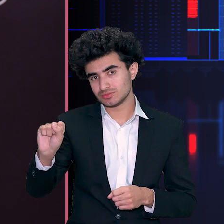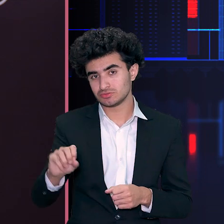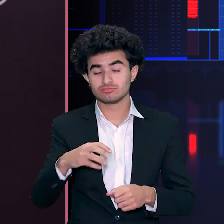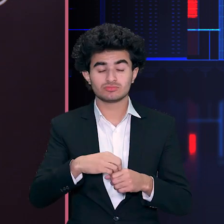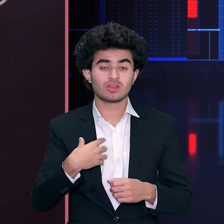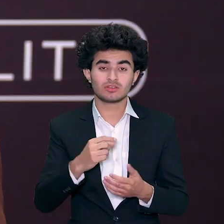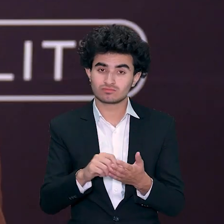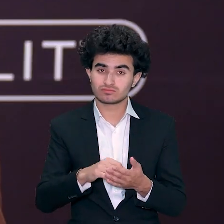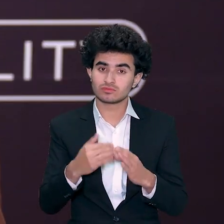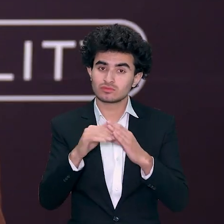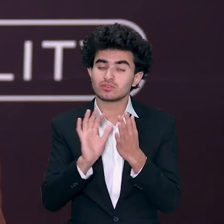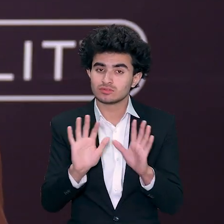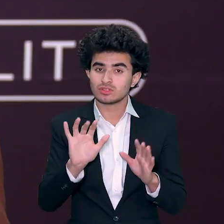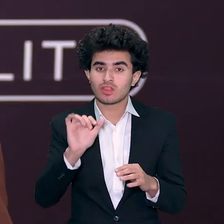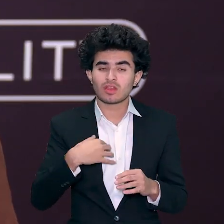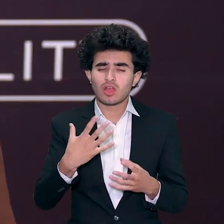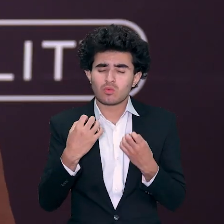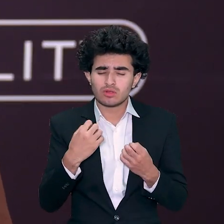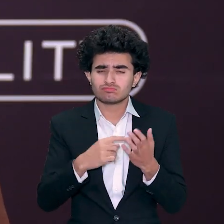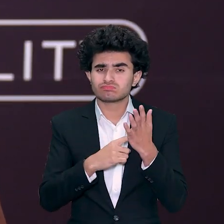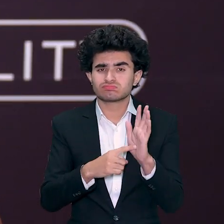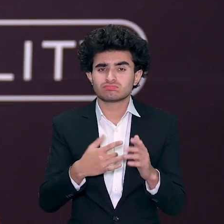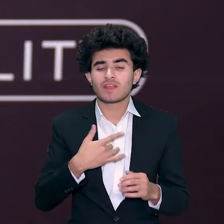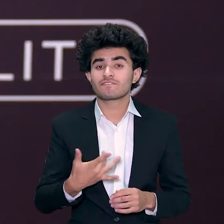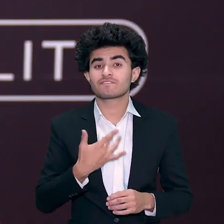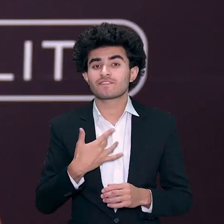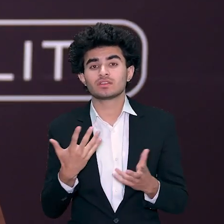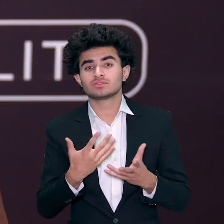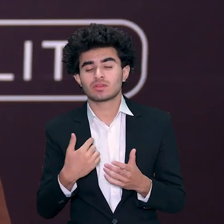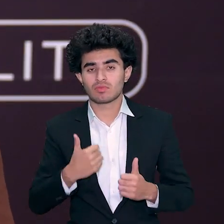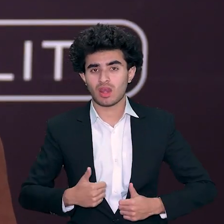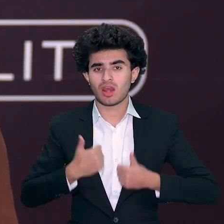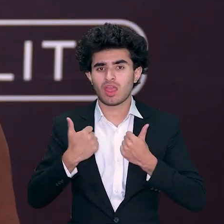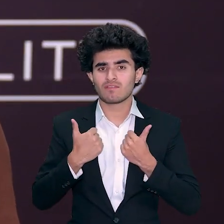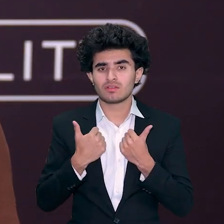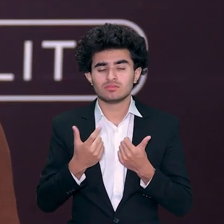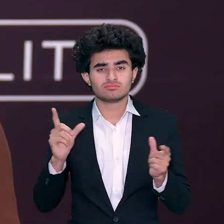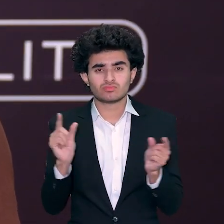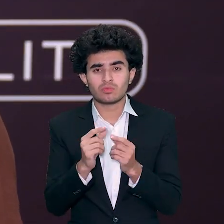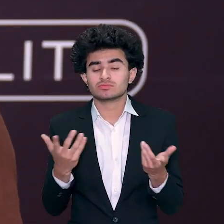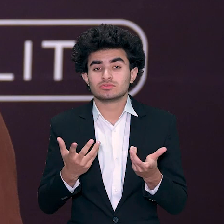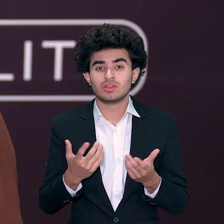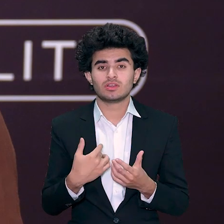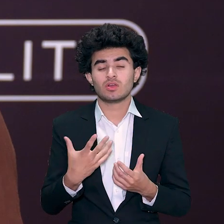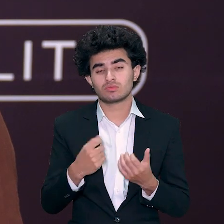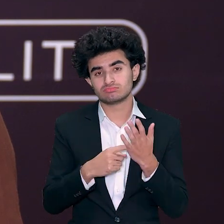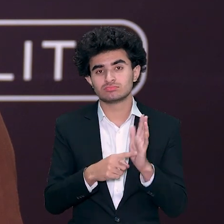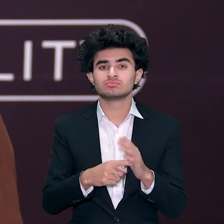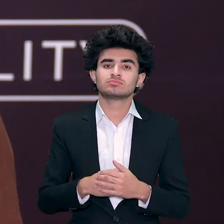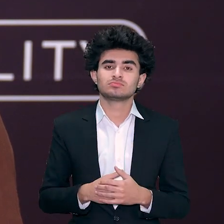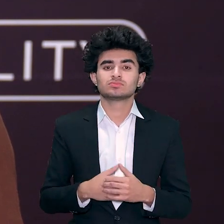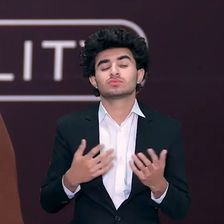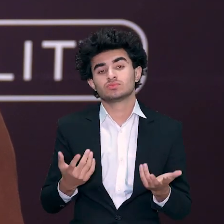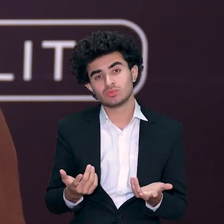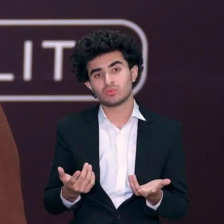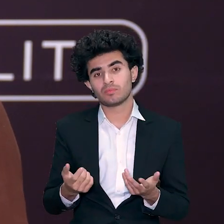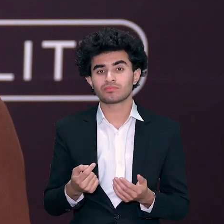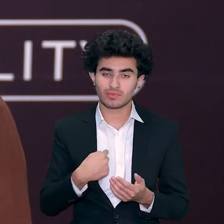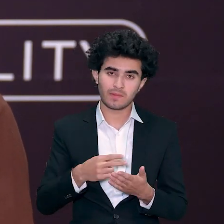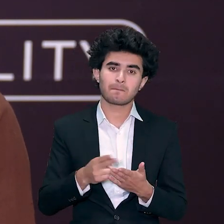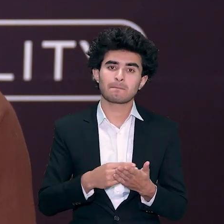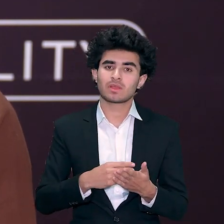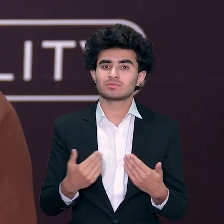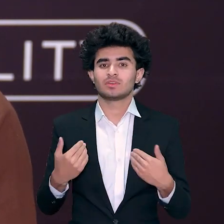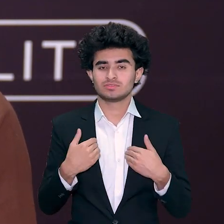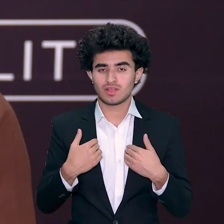نہ پڑا ہوں. تو میرے تھیسس میں بھی یہی ہوا کہ میں نے کہا کہ میں وہ ریلیشن دکھانا چاہتا ہوں دنیا کو جو میں نے فیل کی ہے. میری